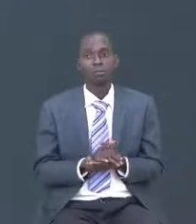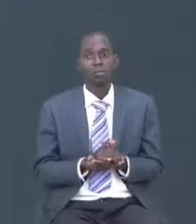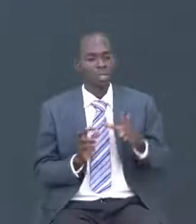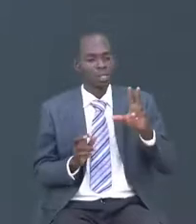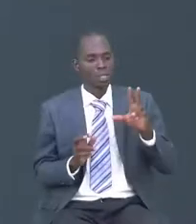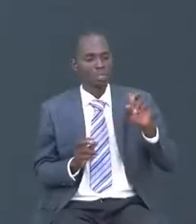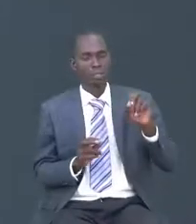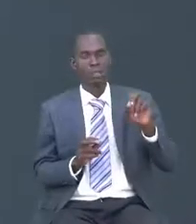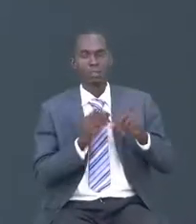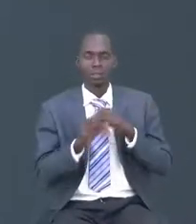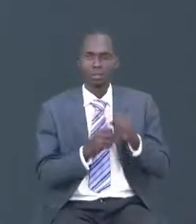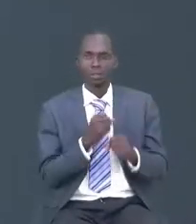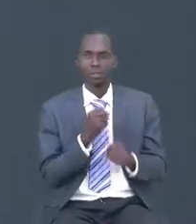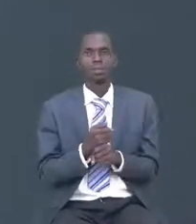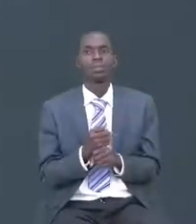30 ans.